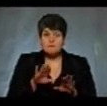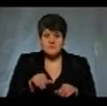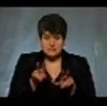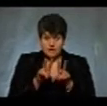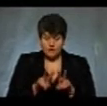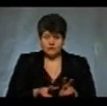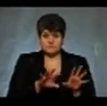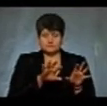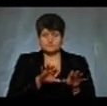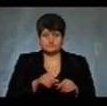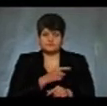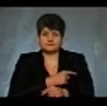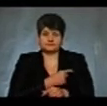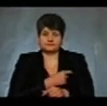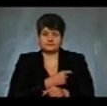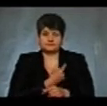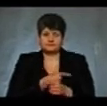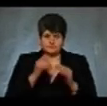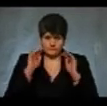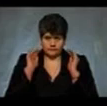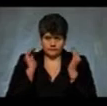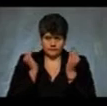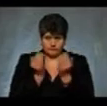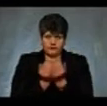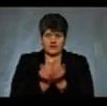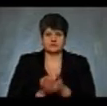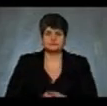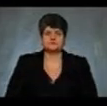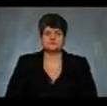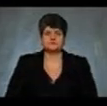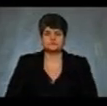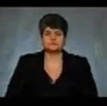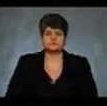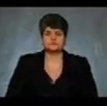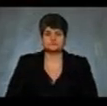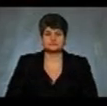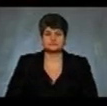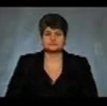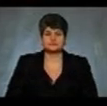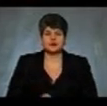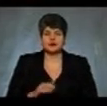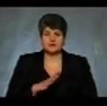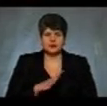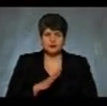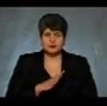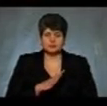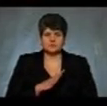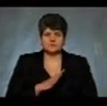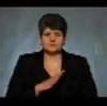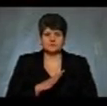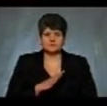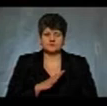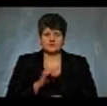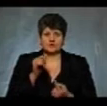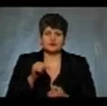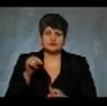огляду госпіталізували у реанімаційне відділення лікарні швидкої допомоги. Було виставлено